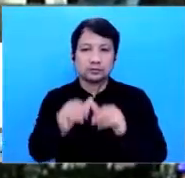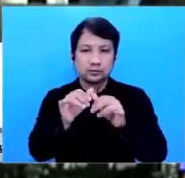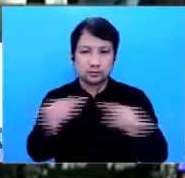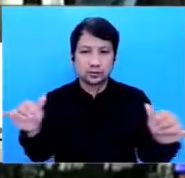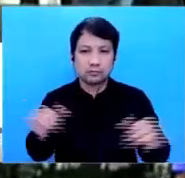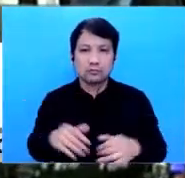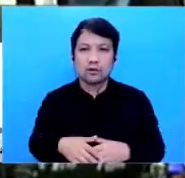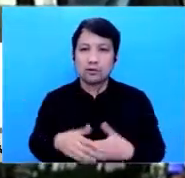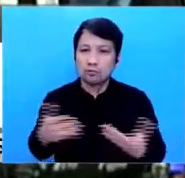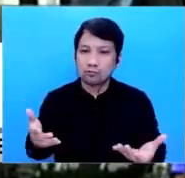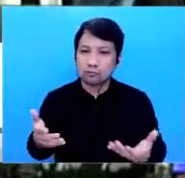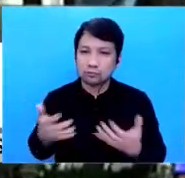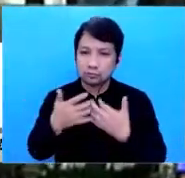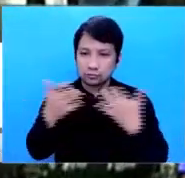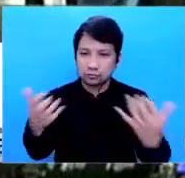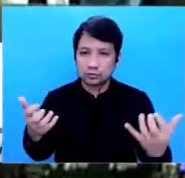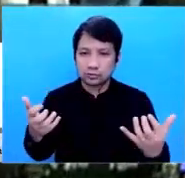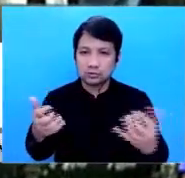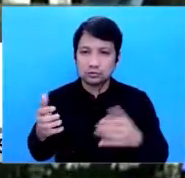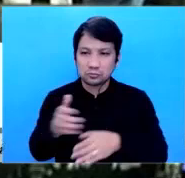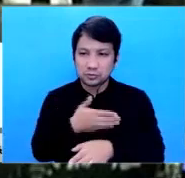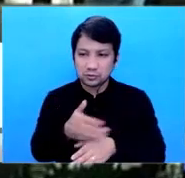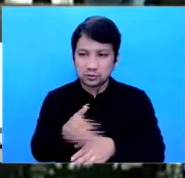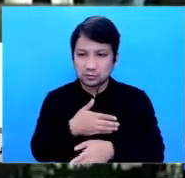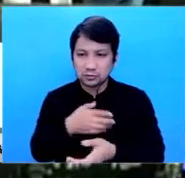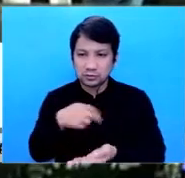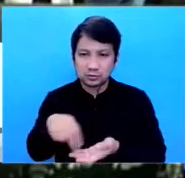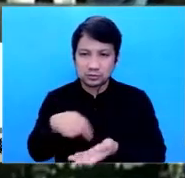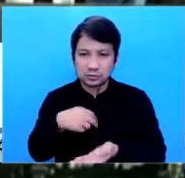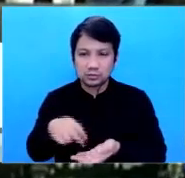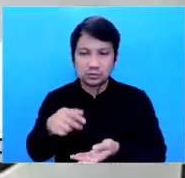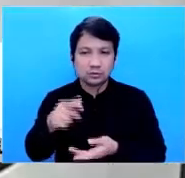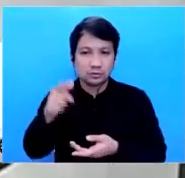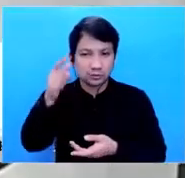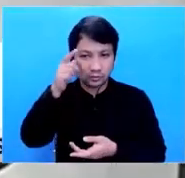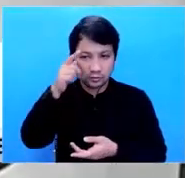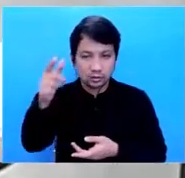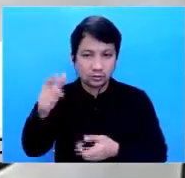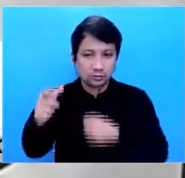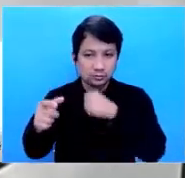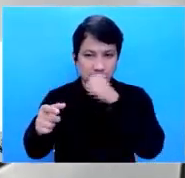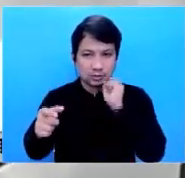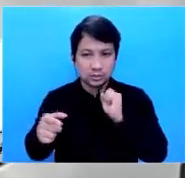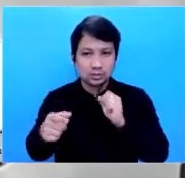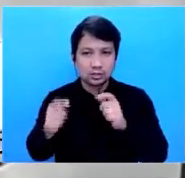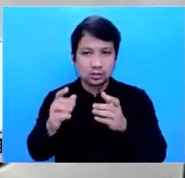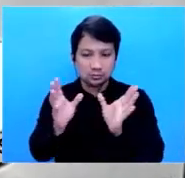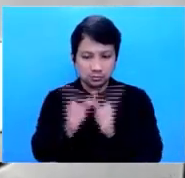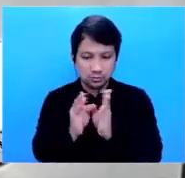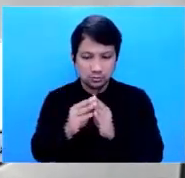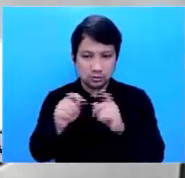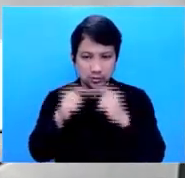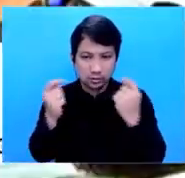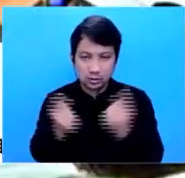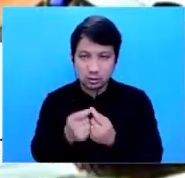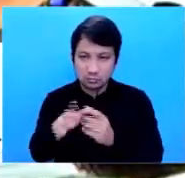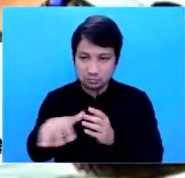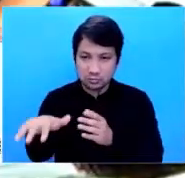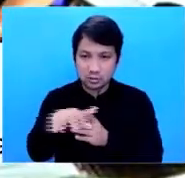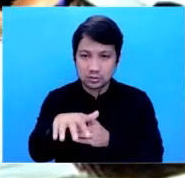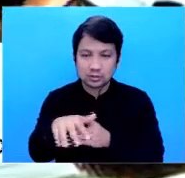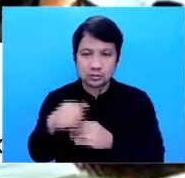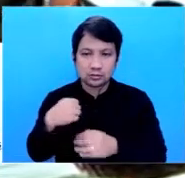walang grand rally, kantahan o sayawan sa kampanya nila Lacson at Soto, kundi town hall meeting lang. Para kay Senator Ping, di